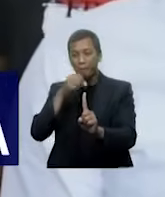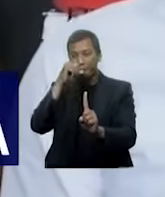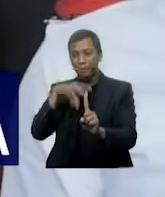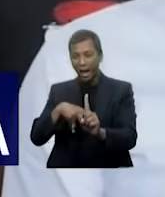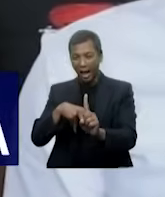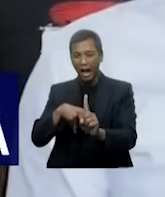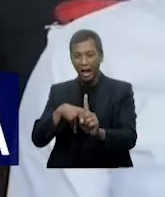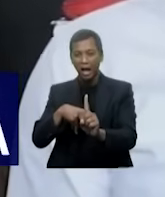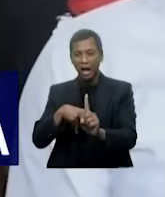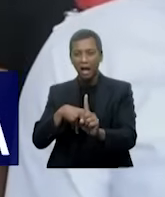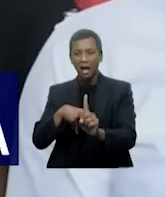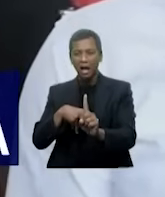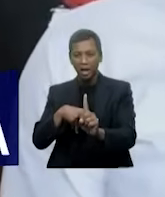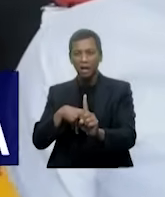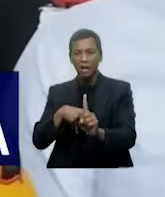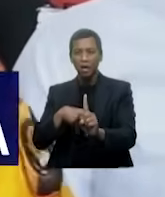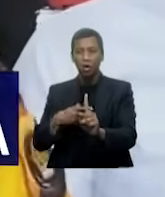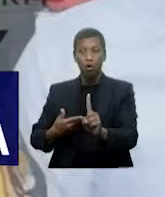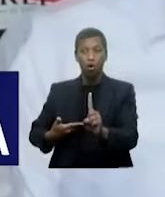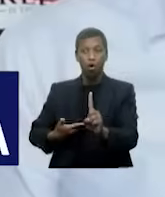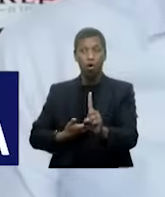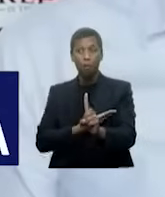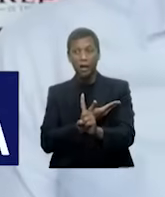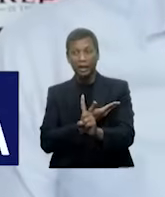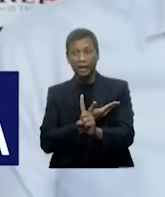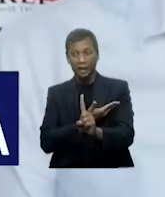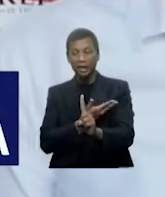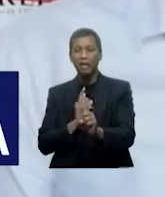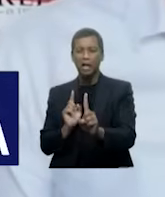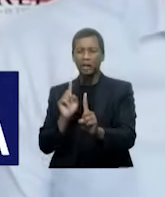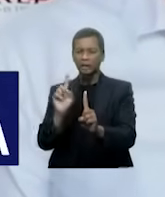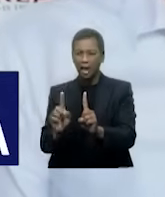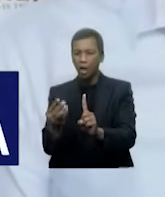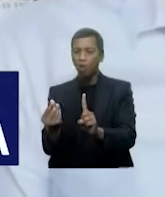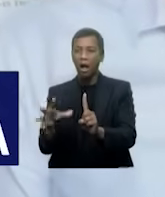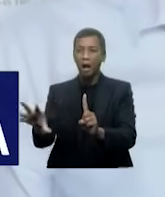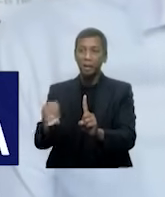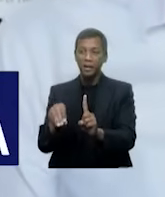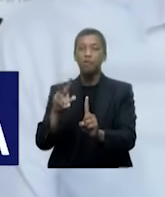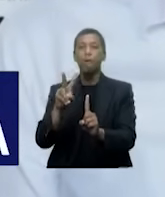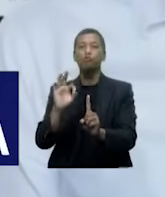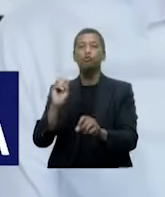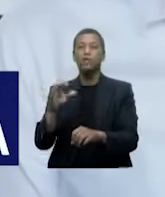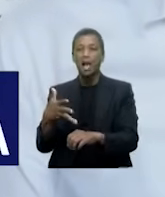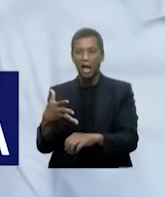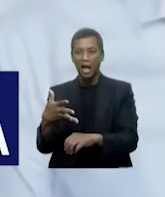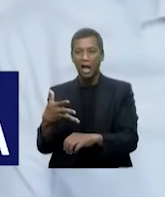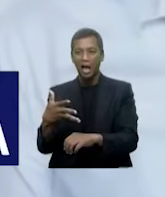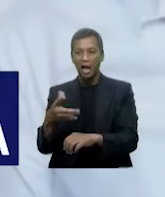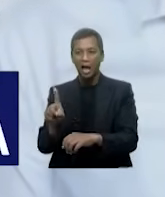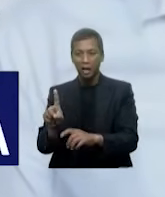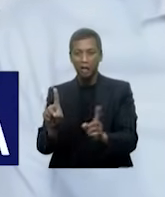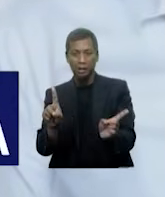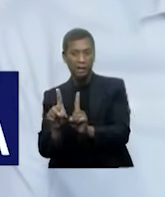saat itu korban kebetulan ngambil uang sebanyak 250 juta. Kebetulan korban melihat aksi pelaku. Memang sudah dari awal